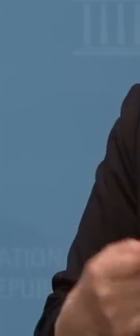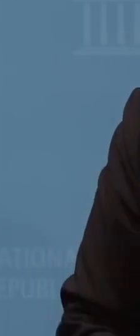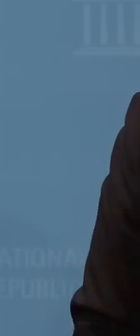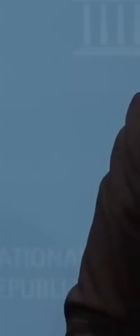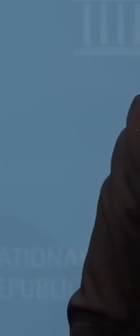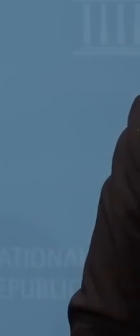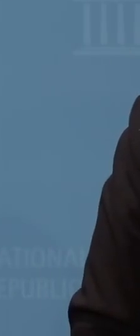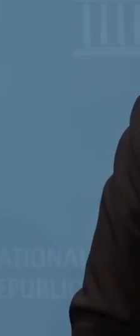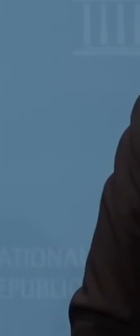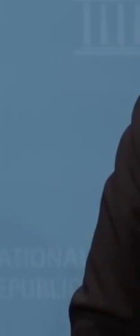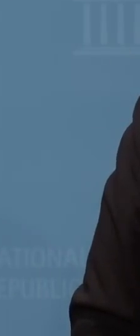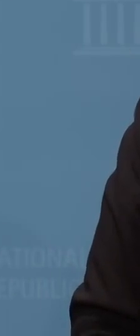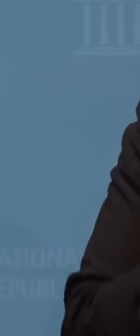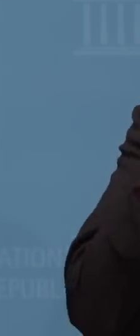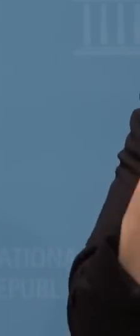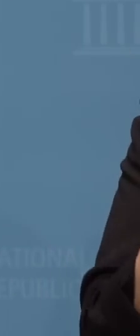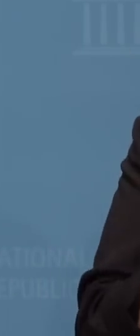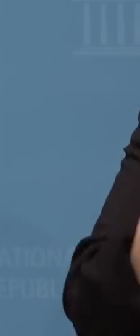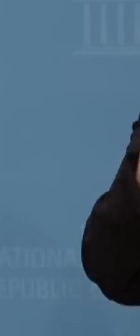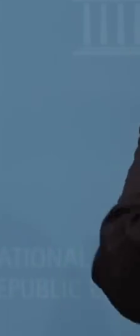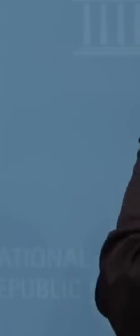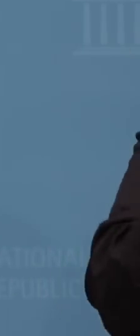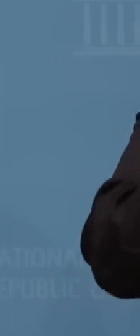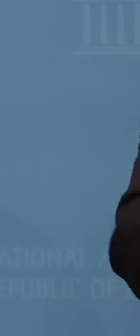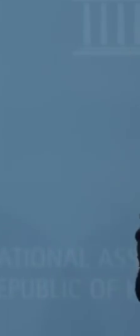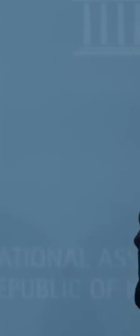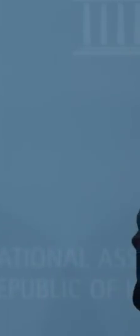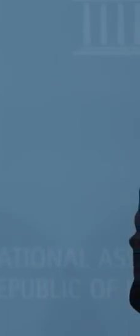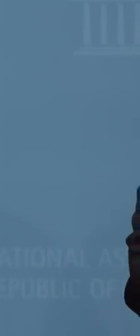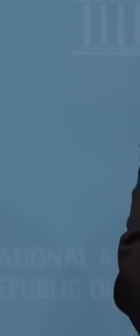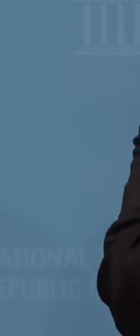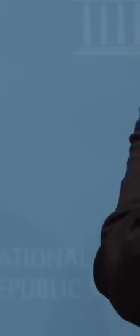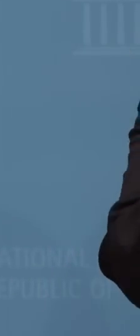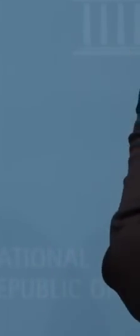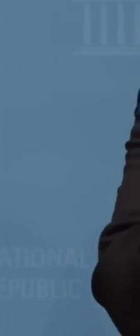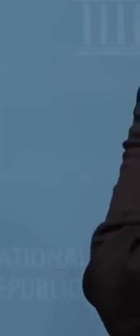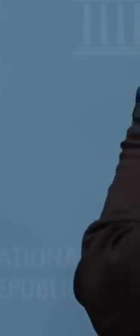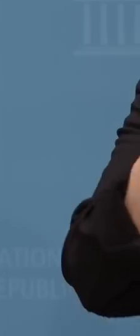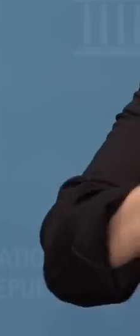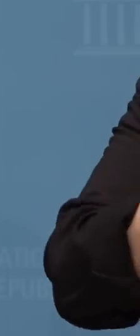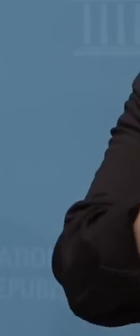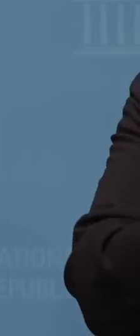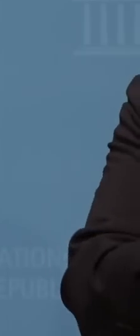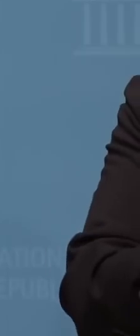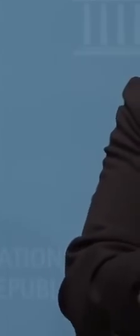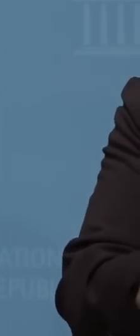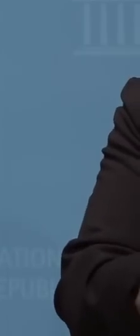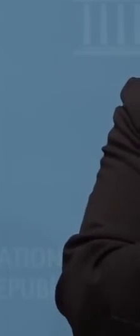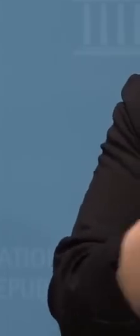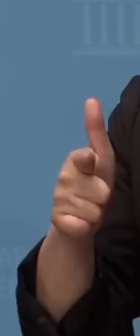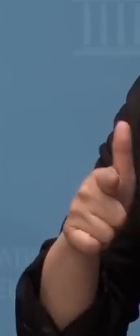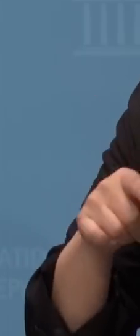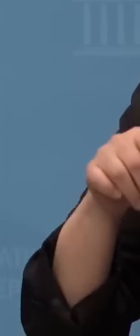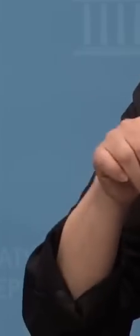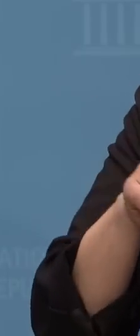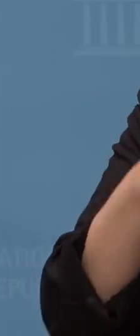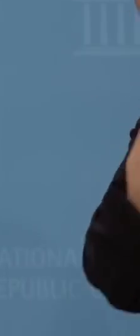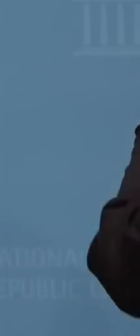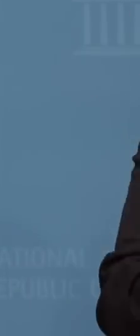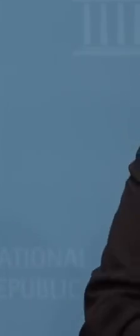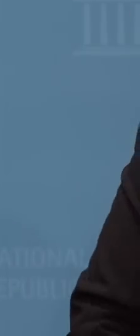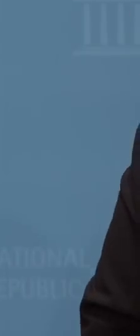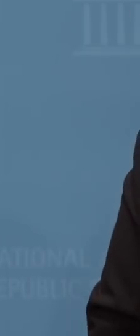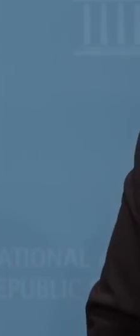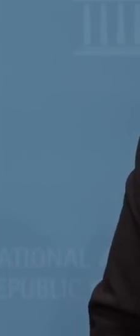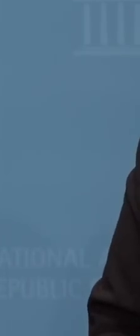보수 정당이라면 마땅히 수호해야 할 언론과 표현의 자유도 후퇴를 거듭했습니다. 바이든 날리면 발언을 여과